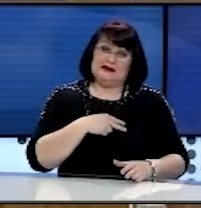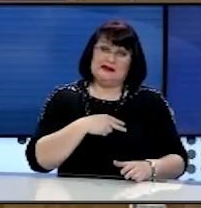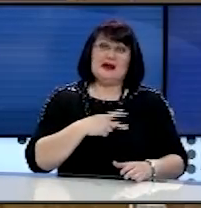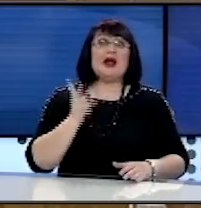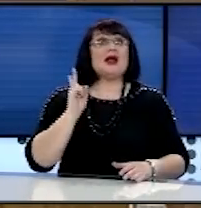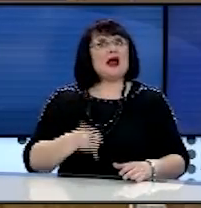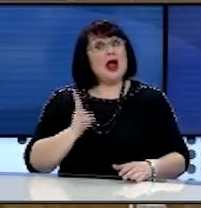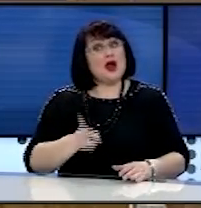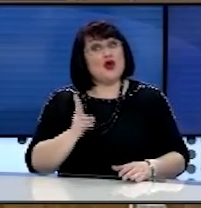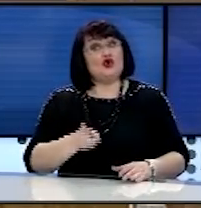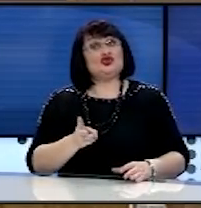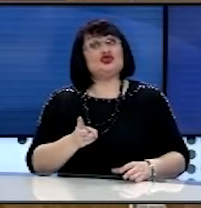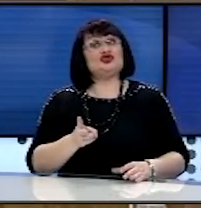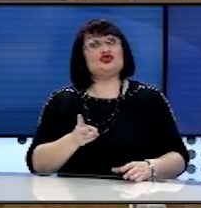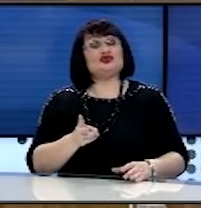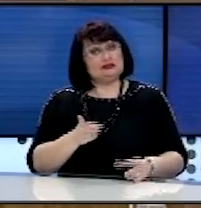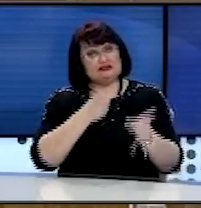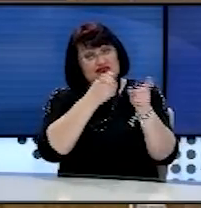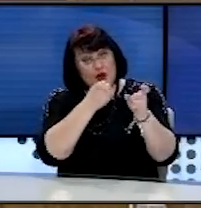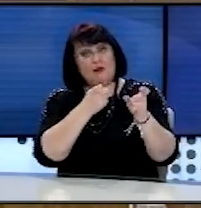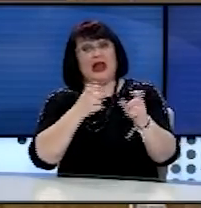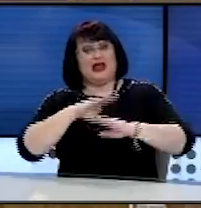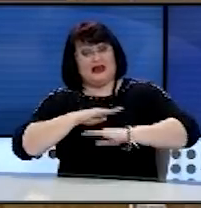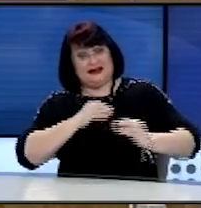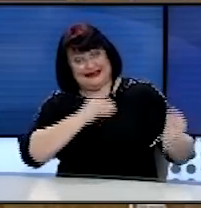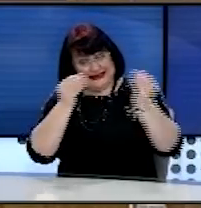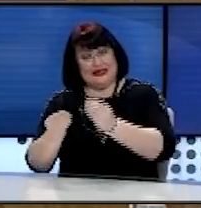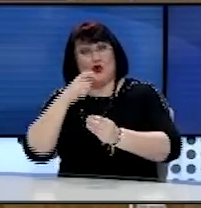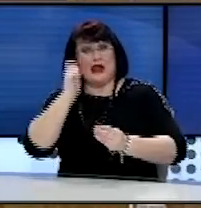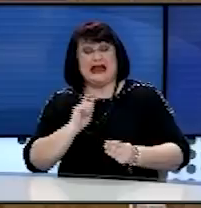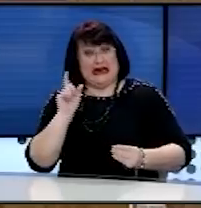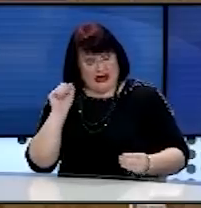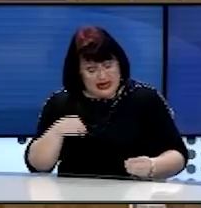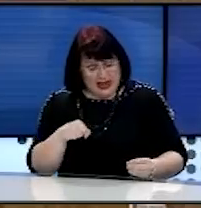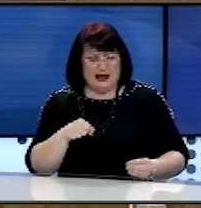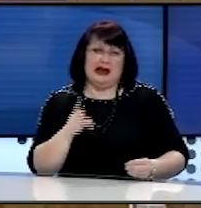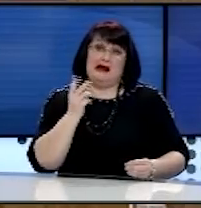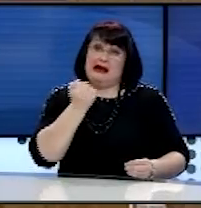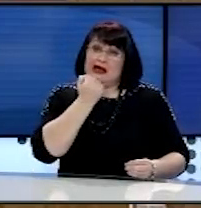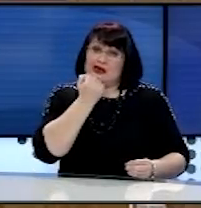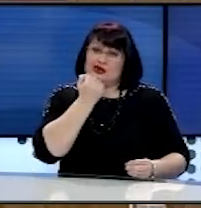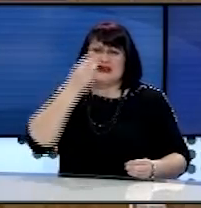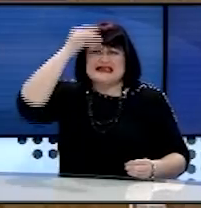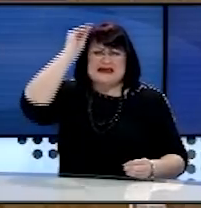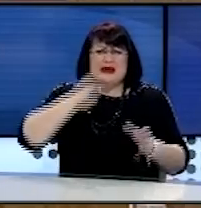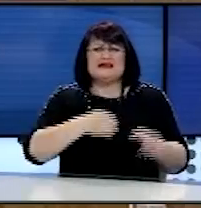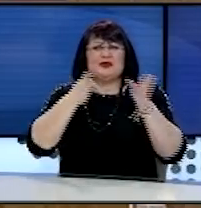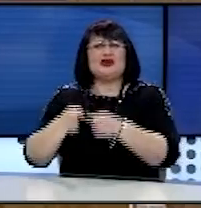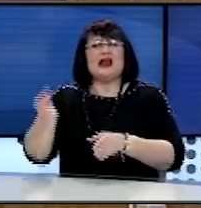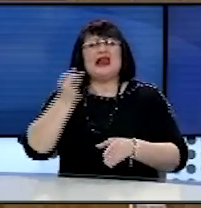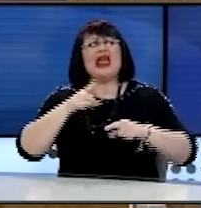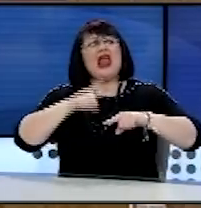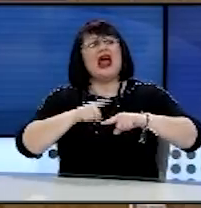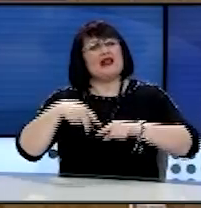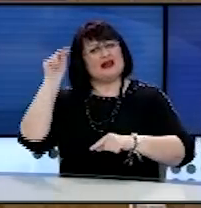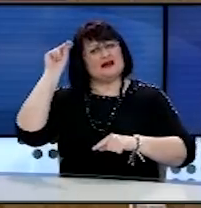κακώς στάλθηκε στρατιωτικό υλικό στην Ουκρανία. Απ' την άλλη ο κύριος Τσίπρας βγαίνει και λέει ότι η Ελλάδα θα τηρήσει